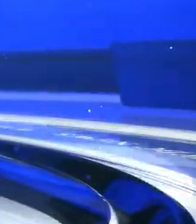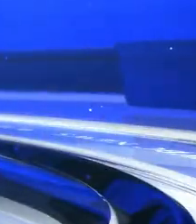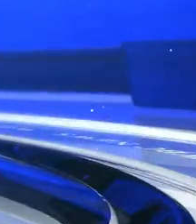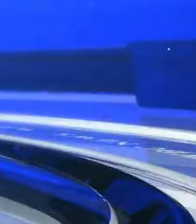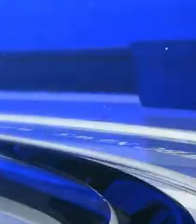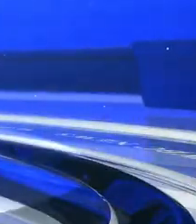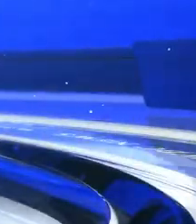있니다